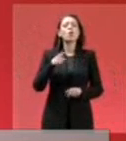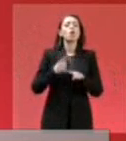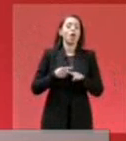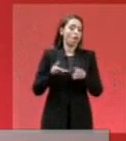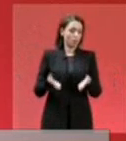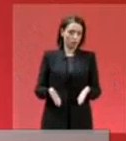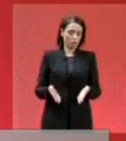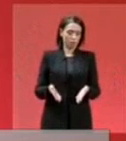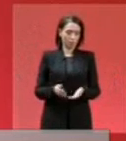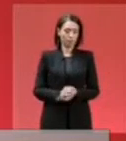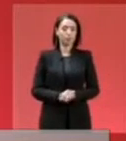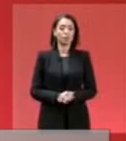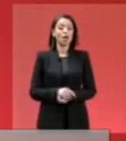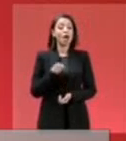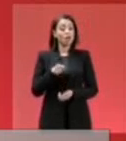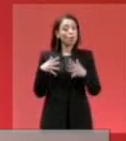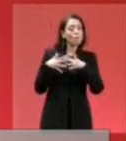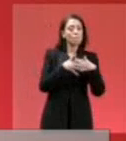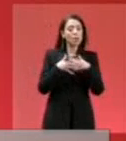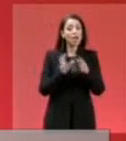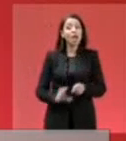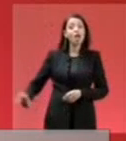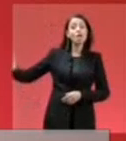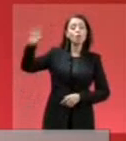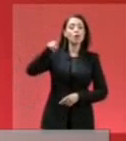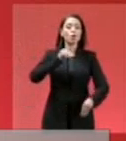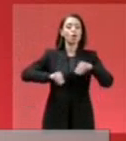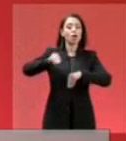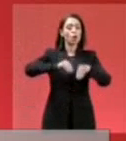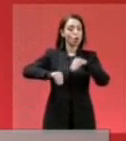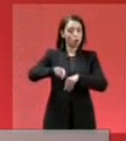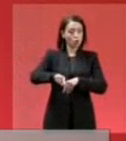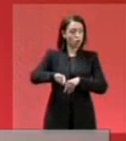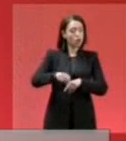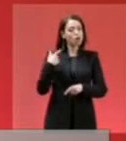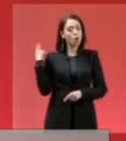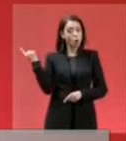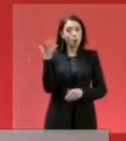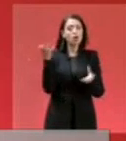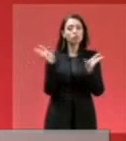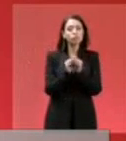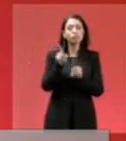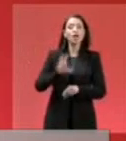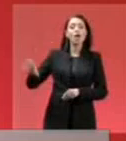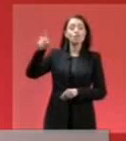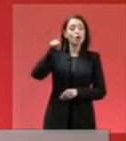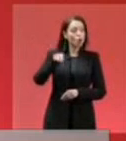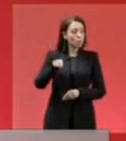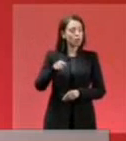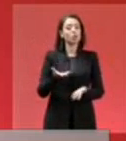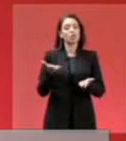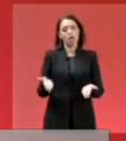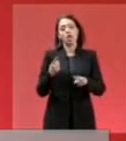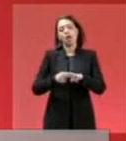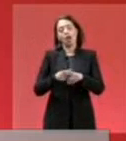Ελλάδα. Είναι μια μάχη ευρωπαϊκών εκλογών και αφορά όλη την Ευρώπη. Και εξ αυτού του λόγου αφορά προφανώς και